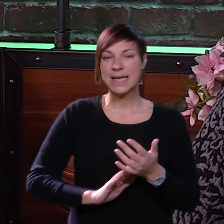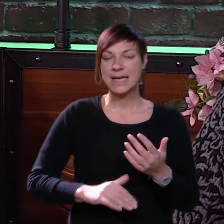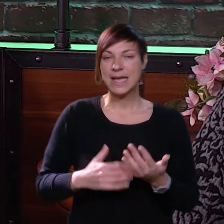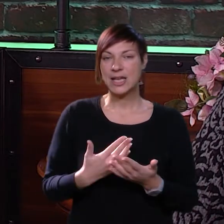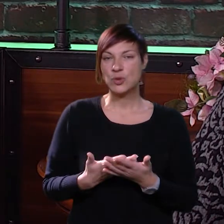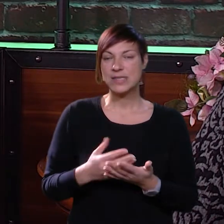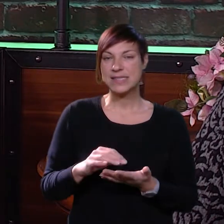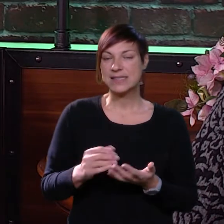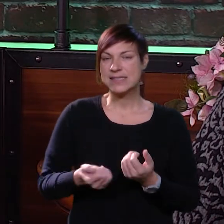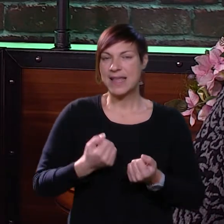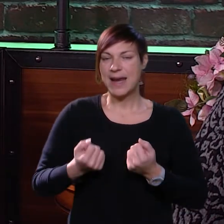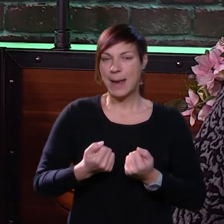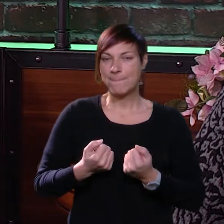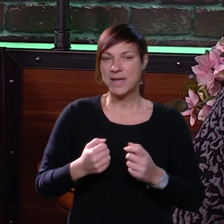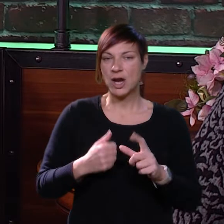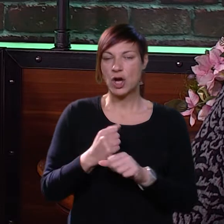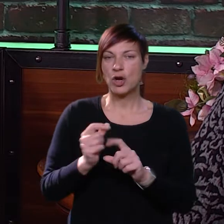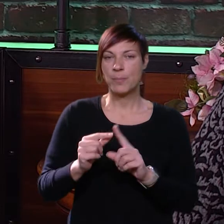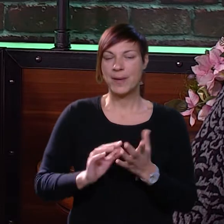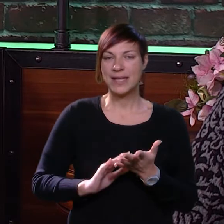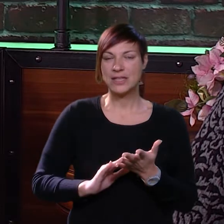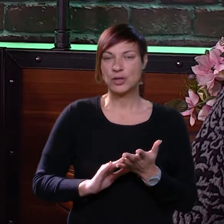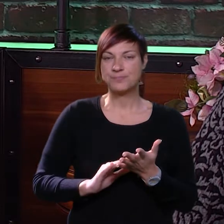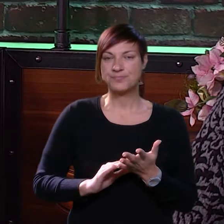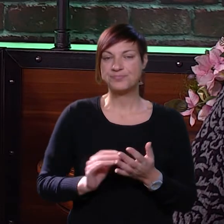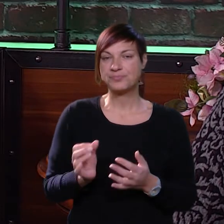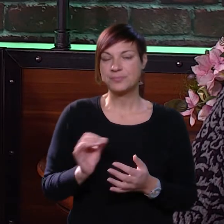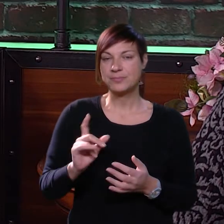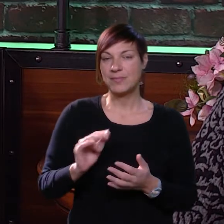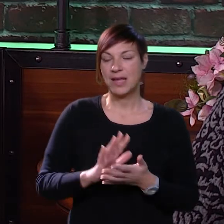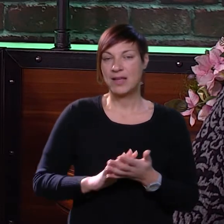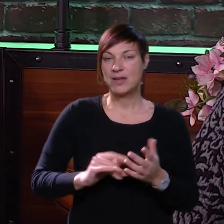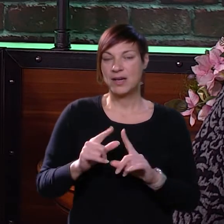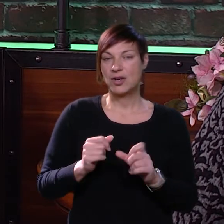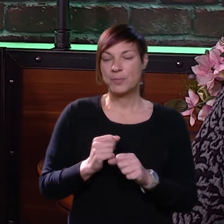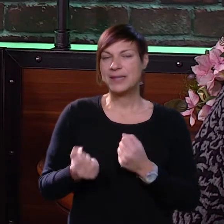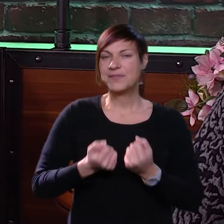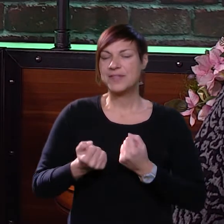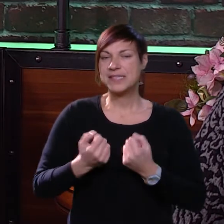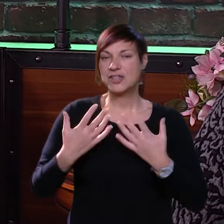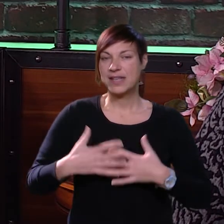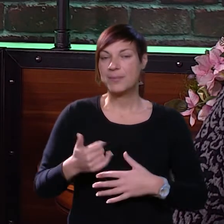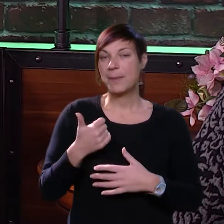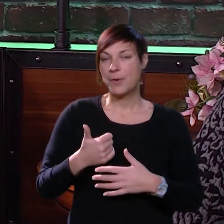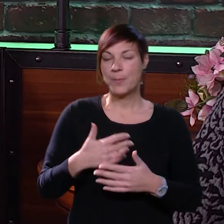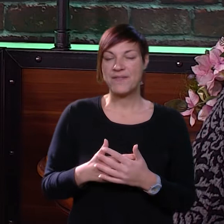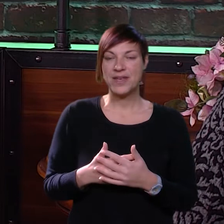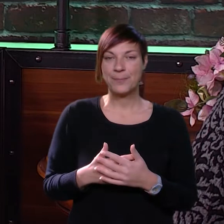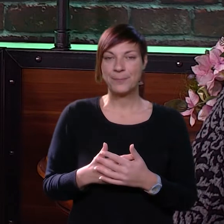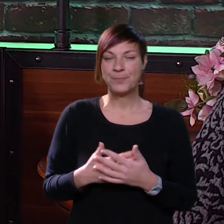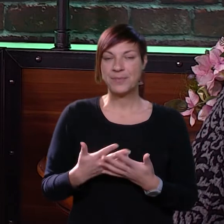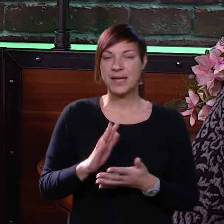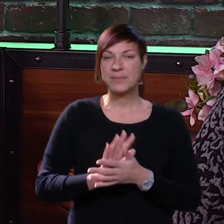krenuti i sa terapijama logopeda, dobro, nismo odmah u biti logoped, nego fizioterapeut, on je bio